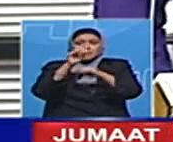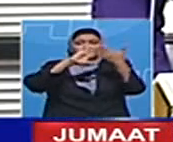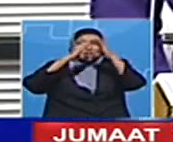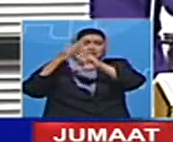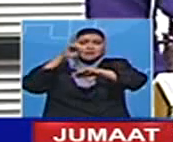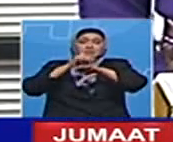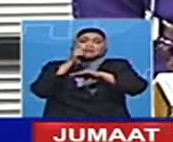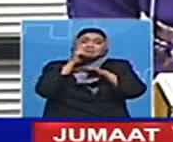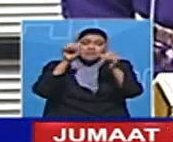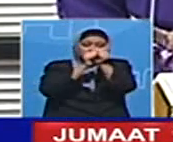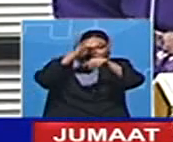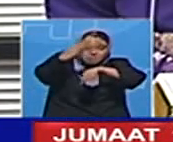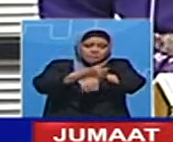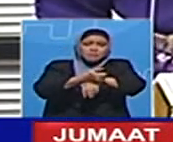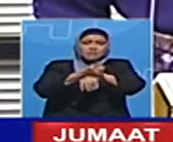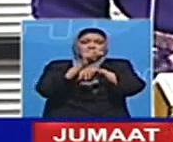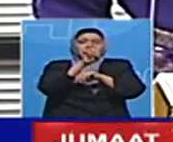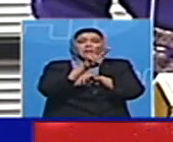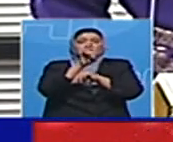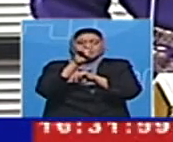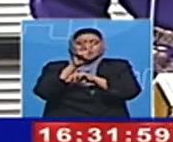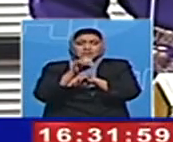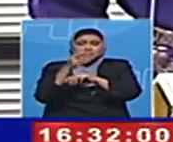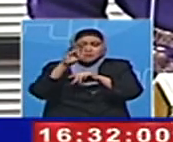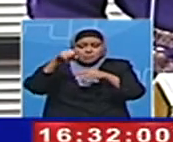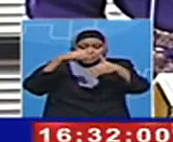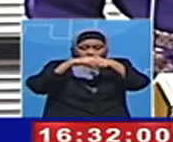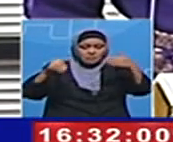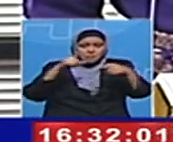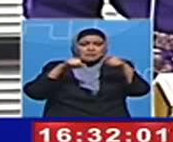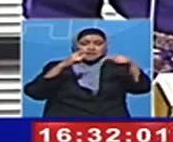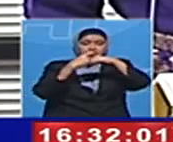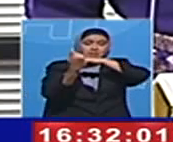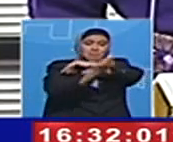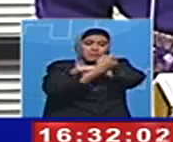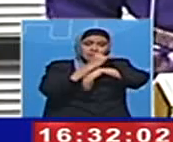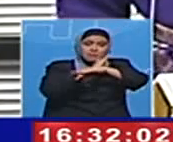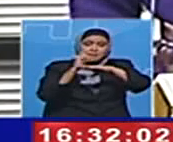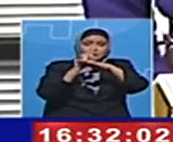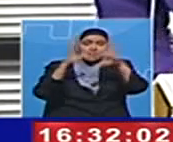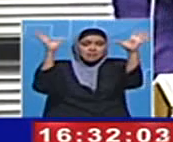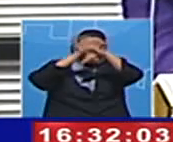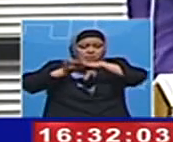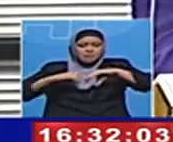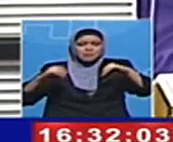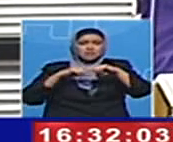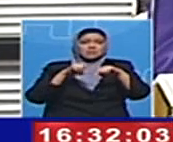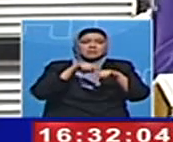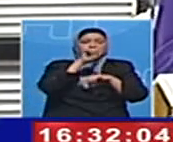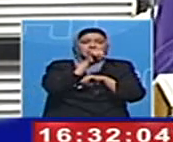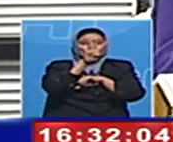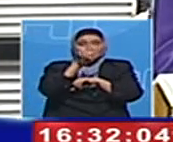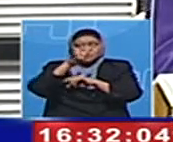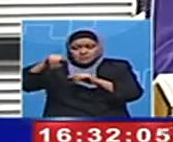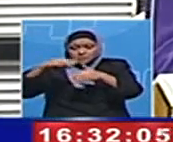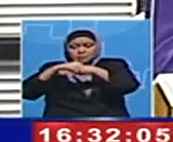juta Taman perindusrian samaju Sarawak sebanyak r142 juta dan Jeti minyak kelapa sawit di